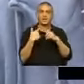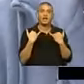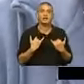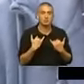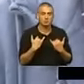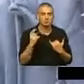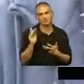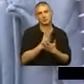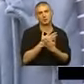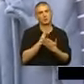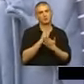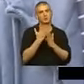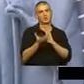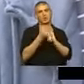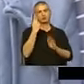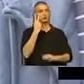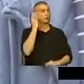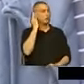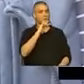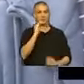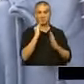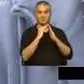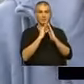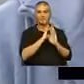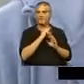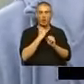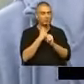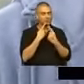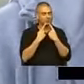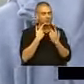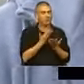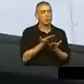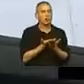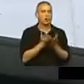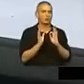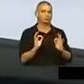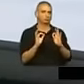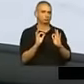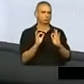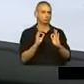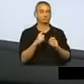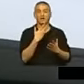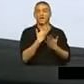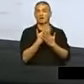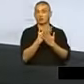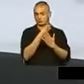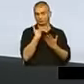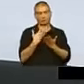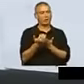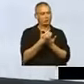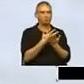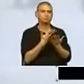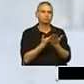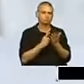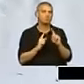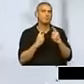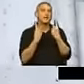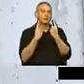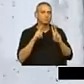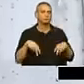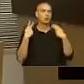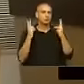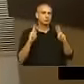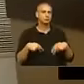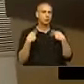היא החליטה להוציא שתי ילדות מהבית ללא קיום דיון הכחות העדויות שקטנו מצביעות על מקרים שחוזרים